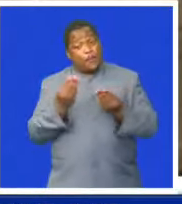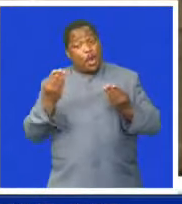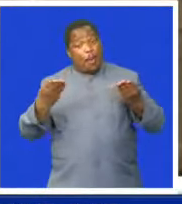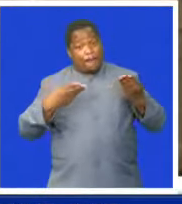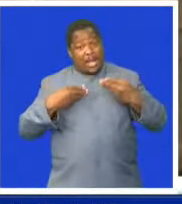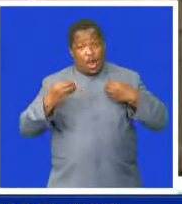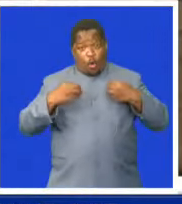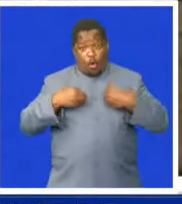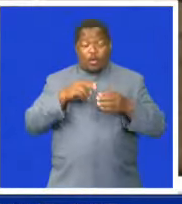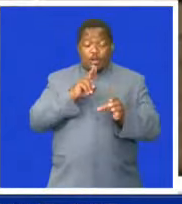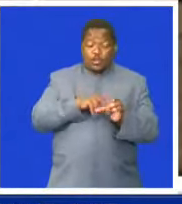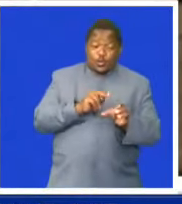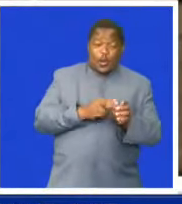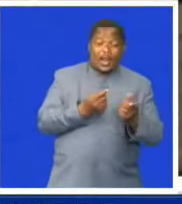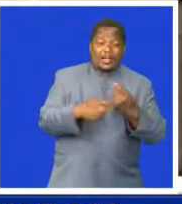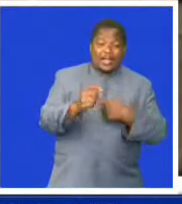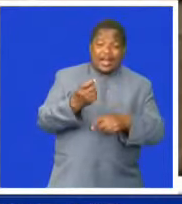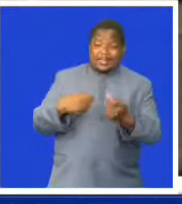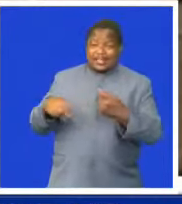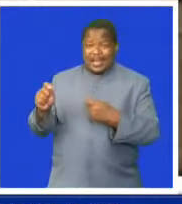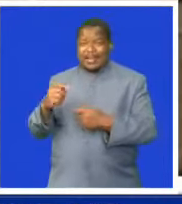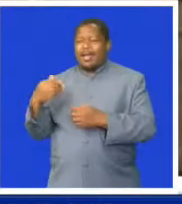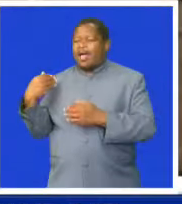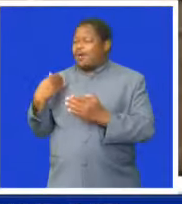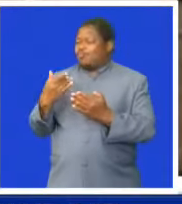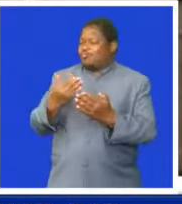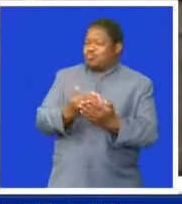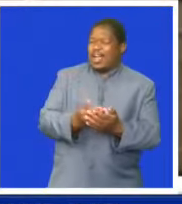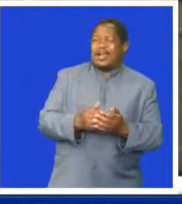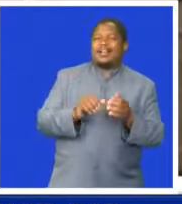lo singa operate. That's about more than